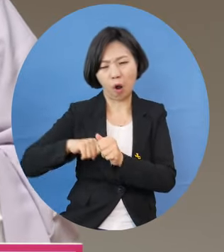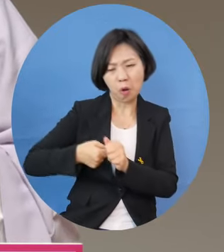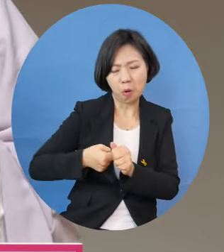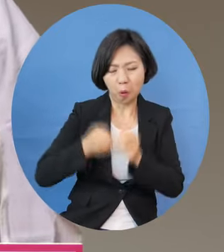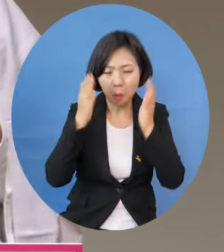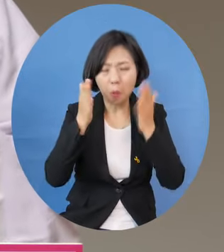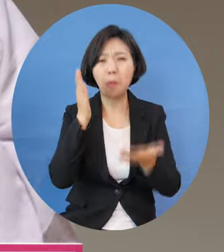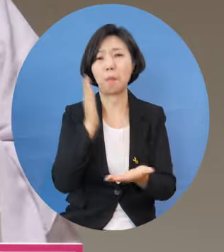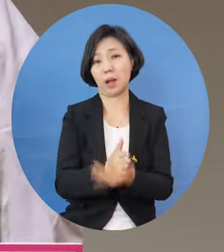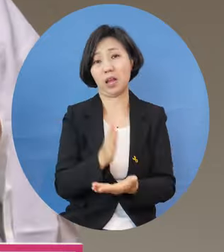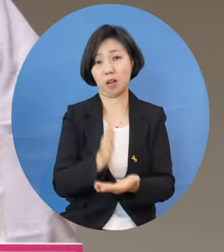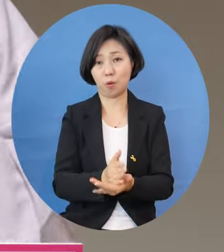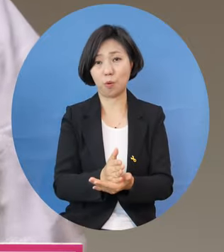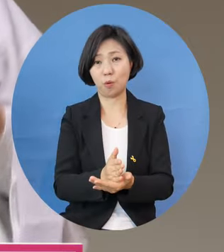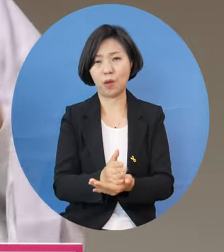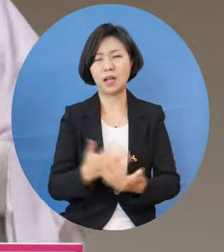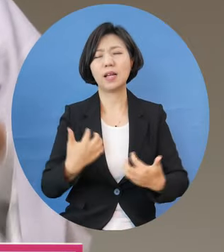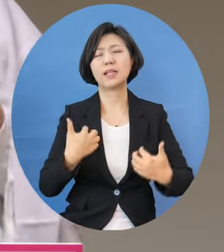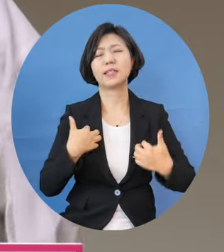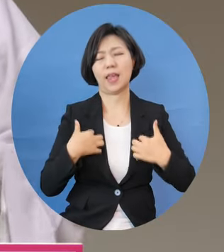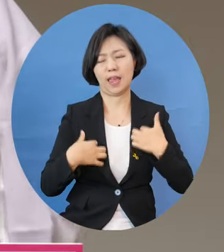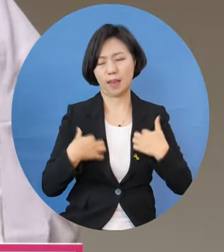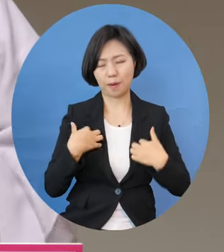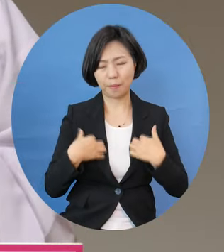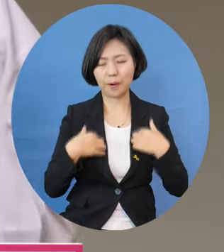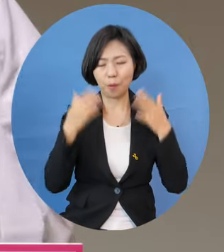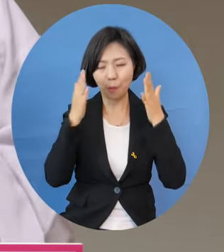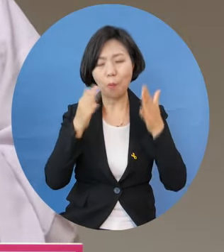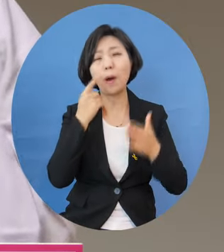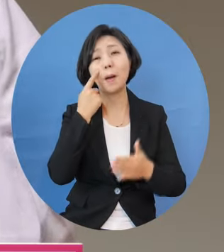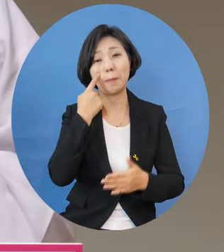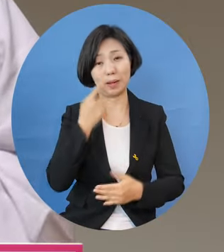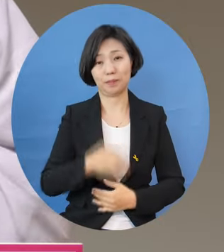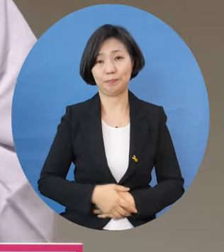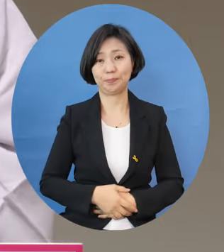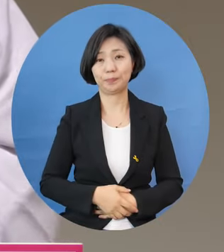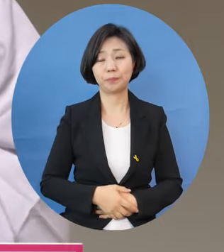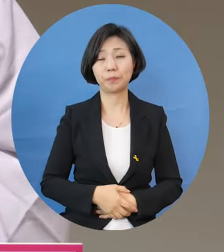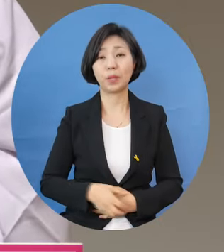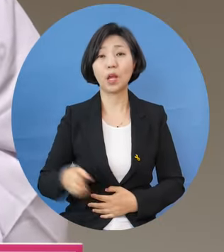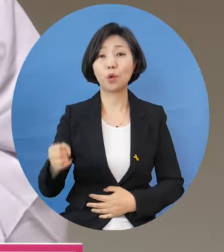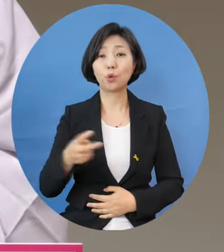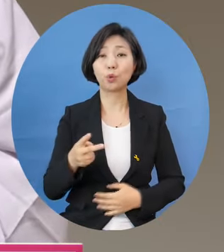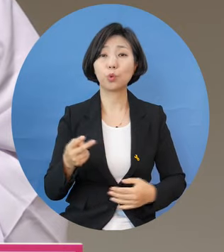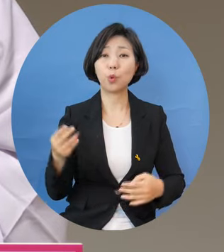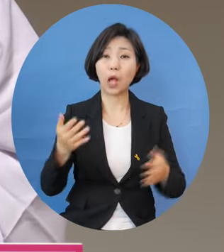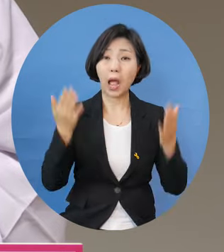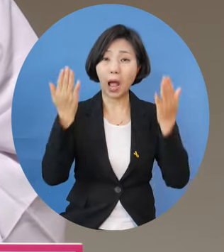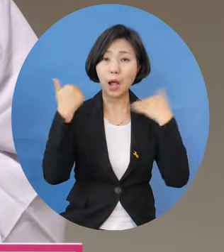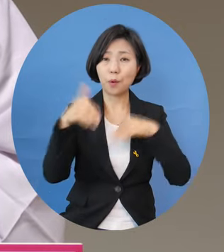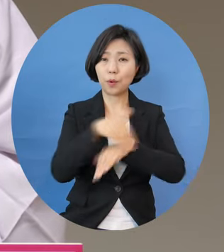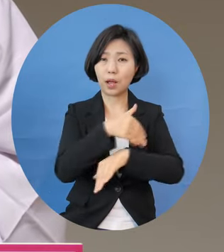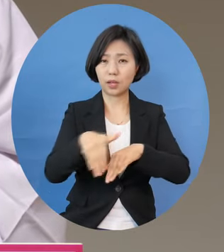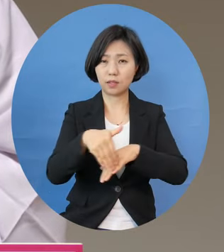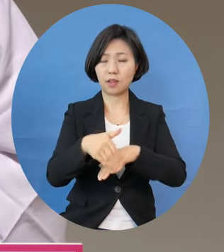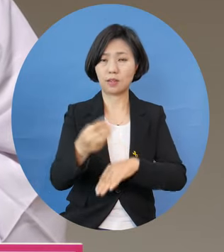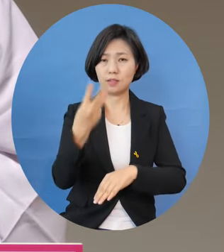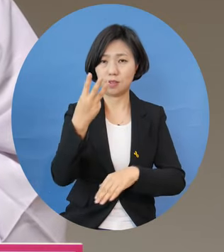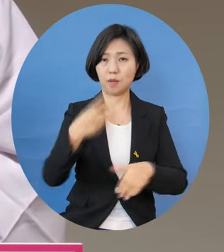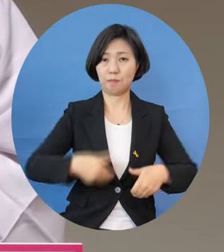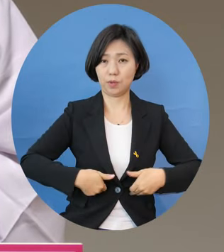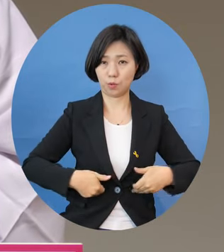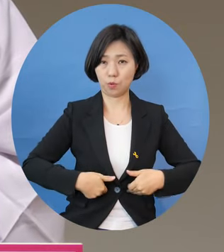그냥 이렇게 재미로 공부를 하세요. 알았죠? 네. 그리고 학교 다닐 때는 세 가지를 갖춰요.